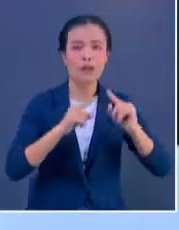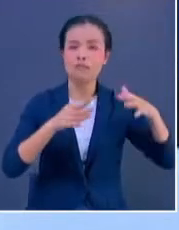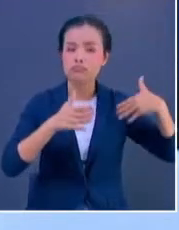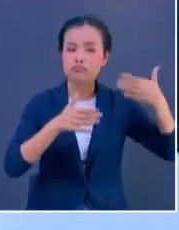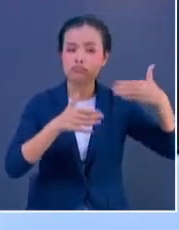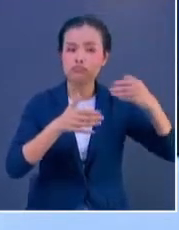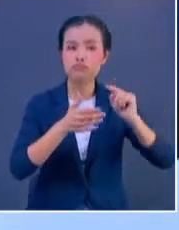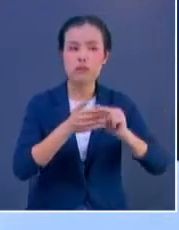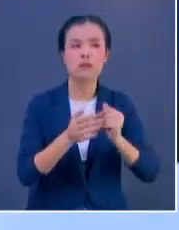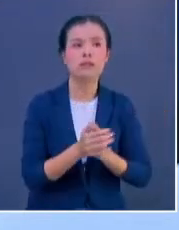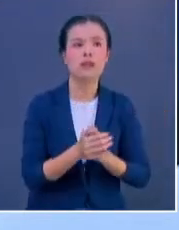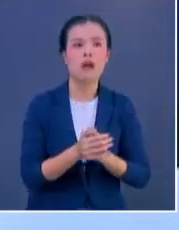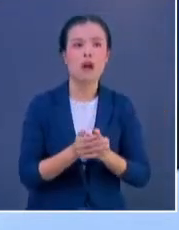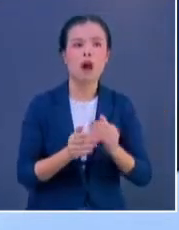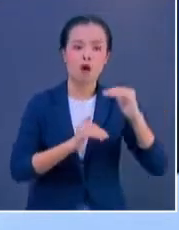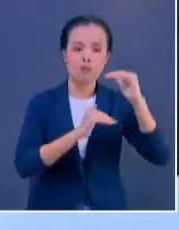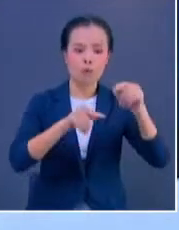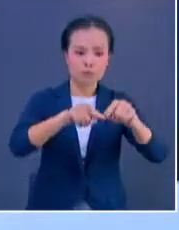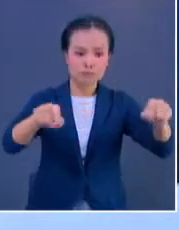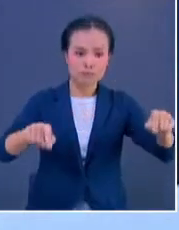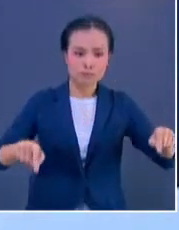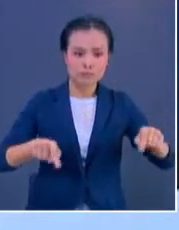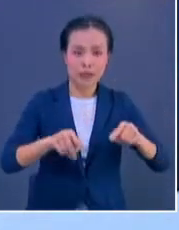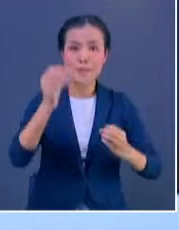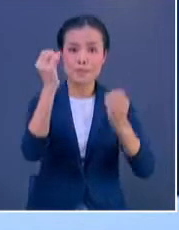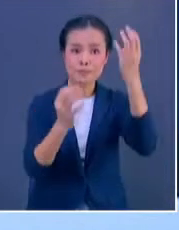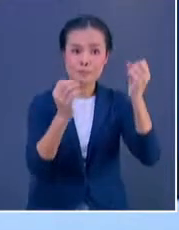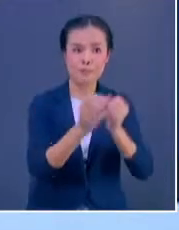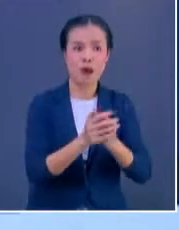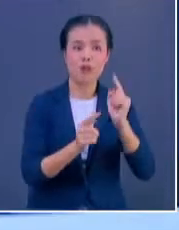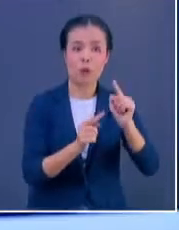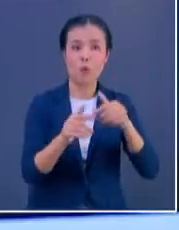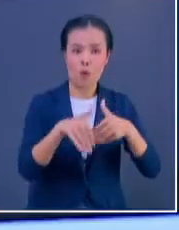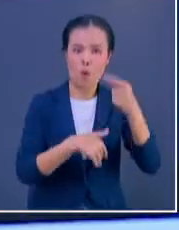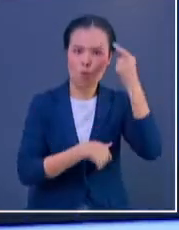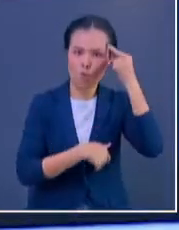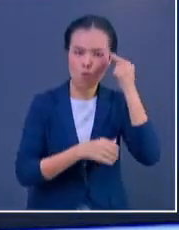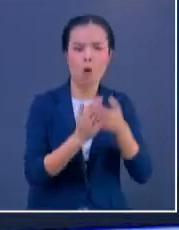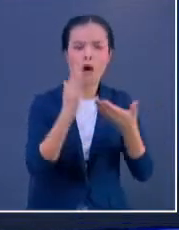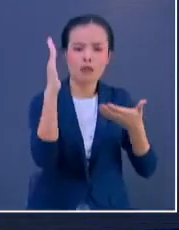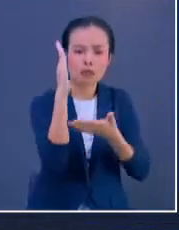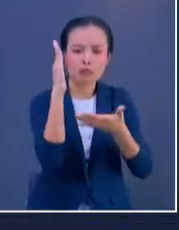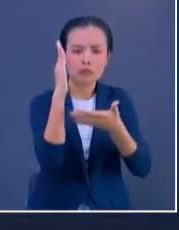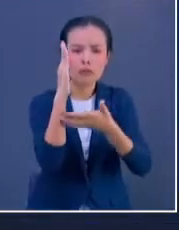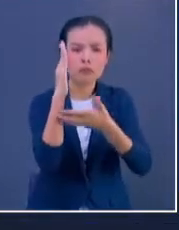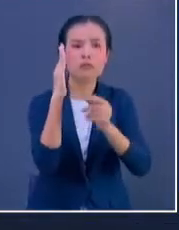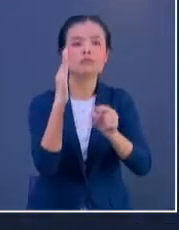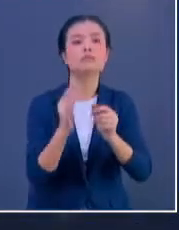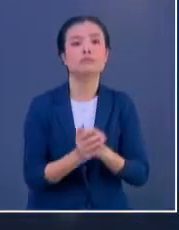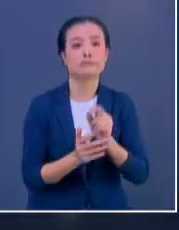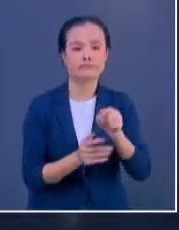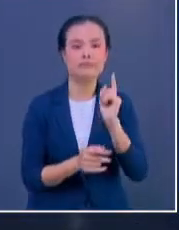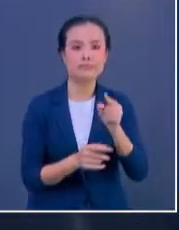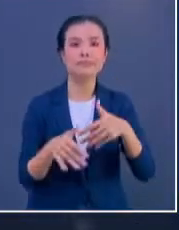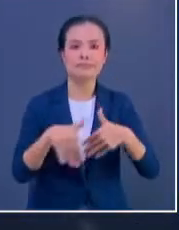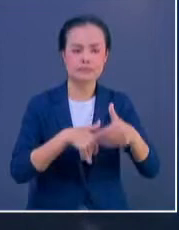การกำหนดเขตป่านะพอมีการกำหนดเขตป่าเนี่ยคนก็รู้เหมือนกันแต่บางคนก็ยังไปบุกรุกไปเรื่อยๆเนี่ยครับไอ้กรณีอย่างงี้นี่จริงๆชาว